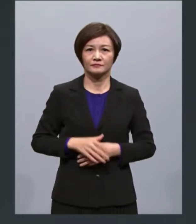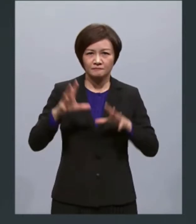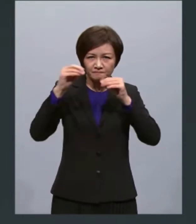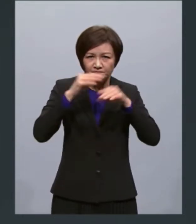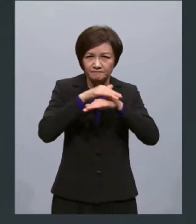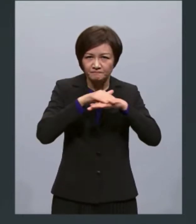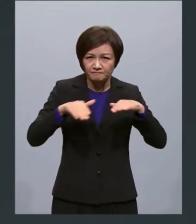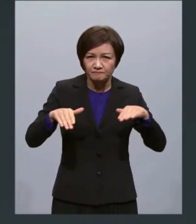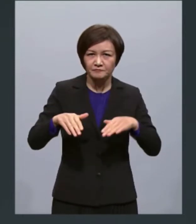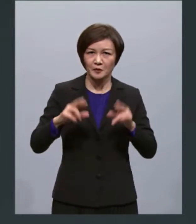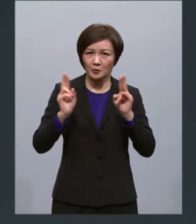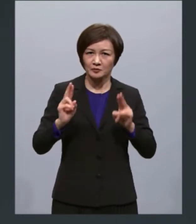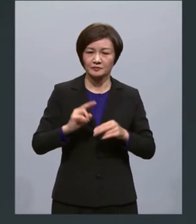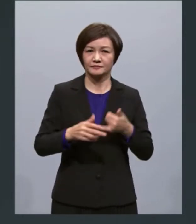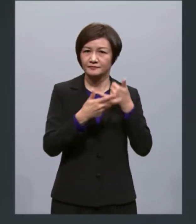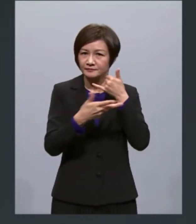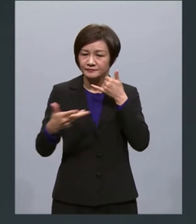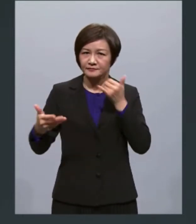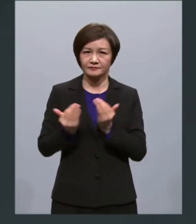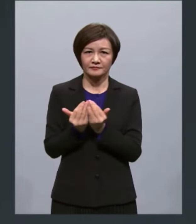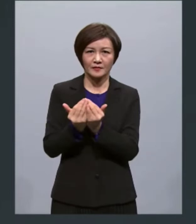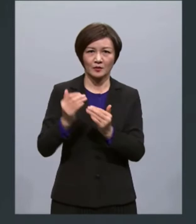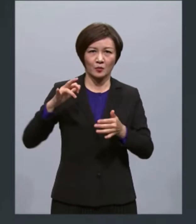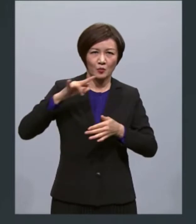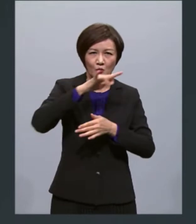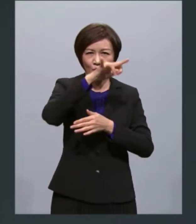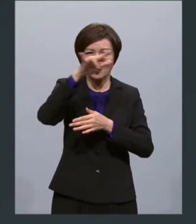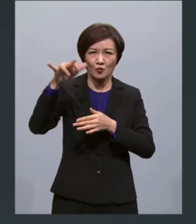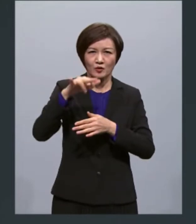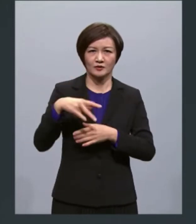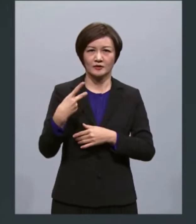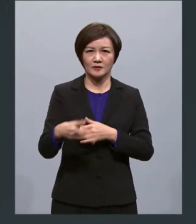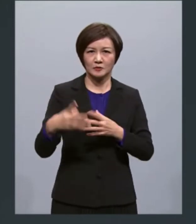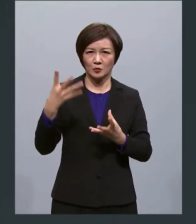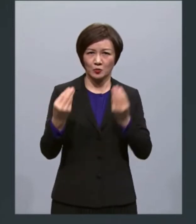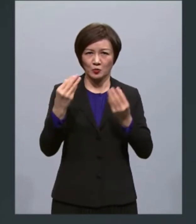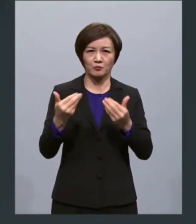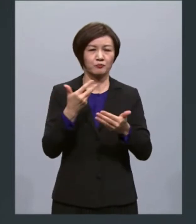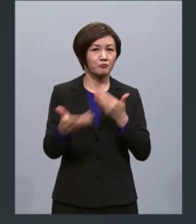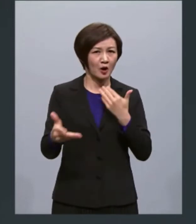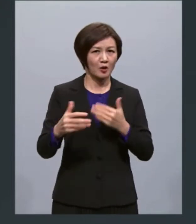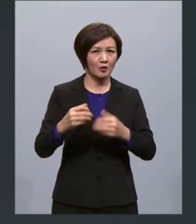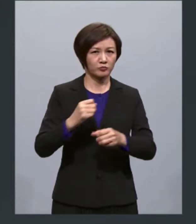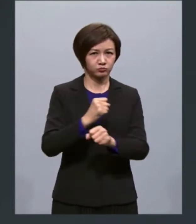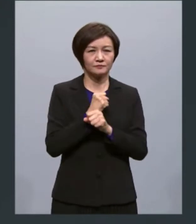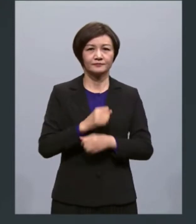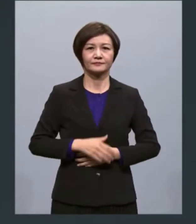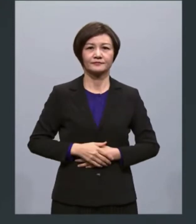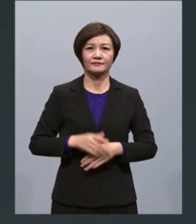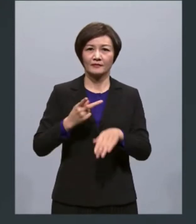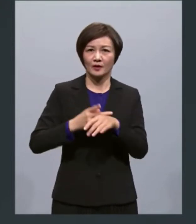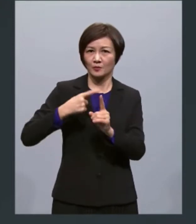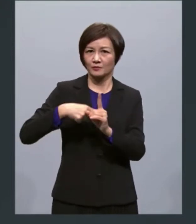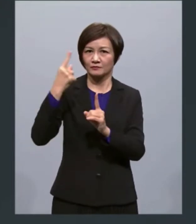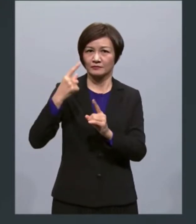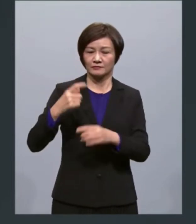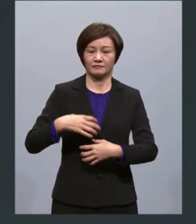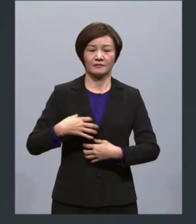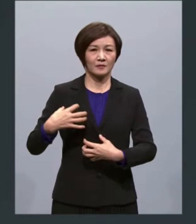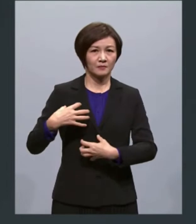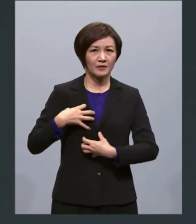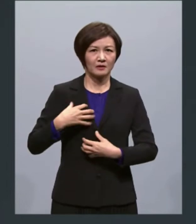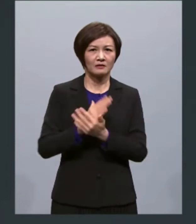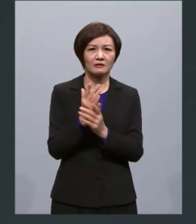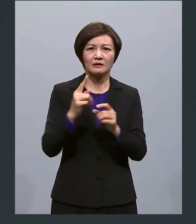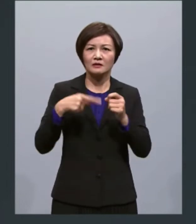军、海军、空军，还有不对称战略。事实上，这些高科技兵种也不是一年一